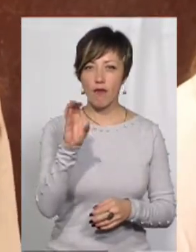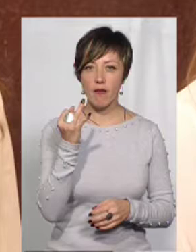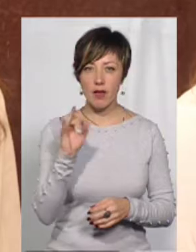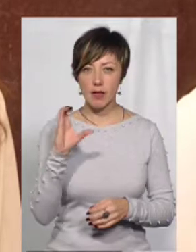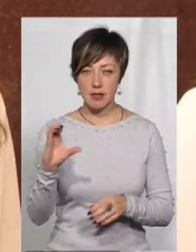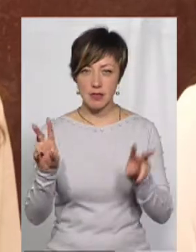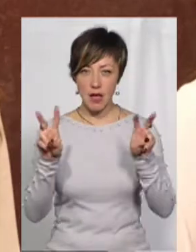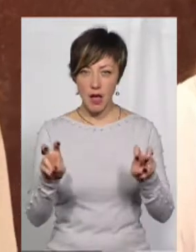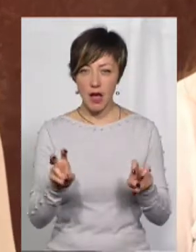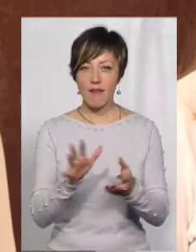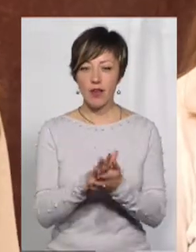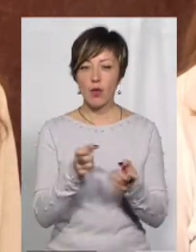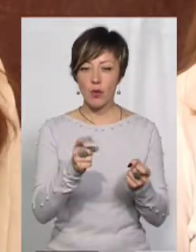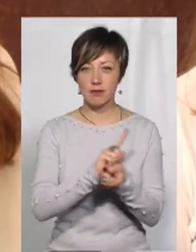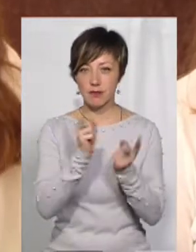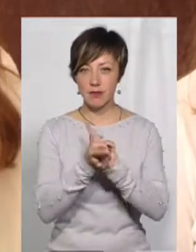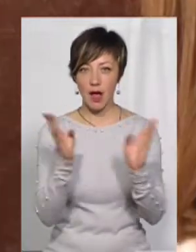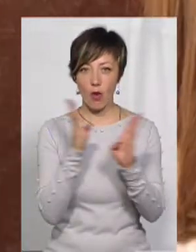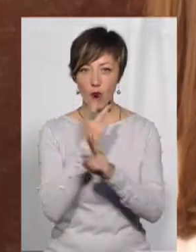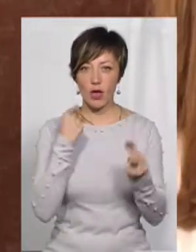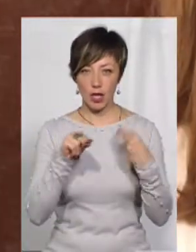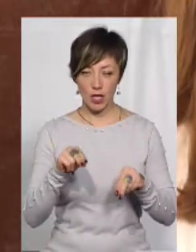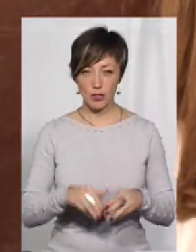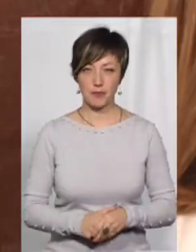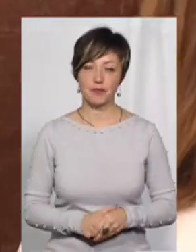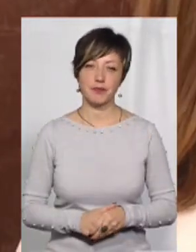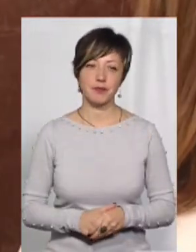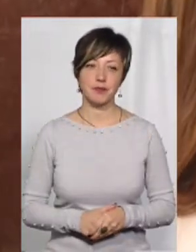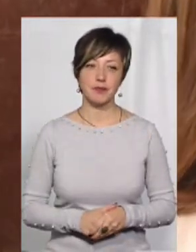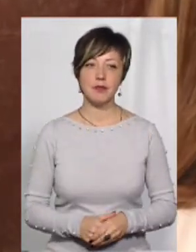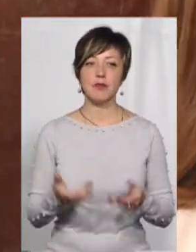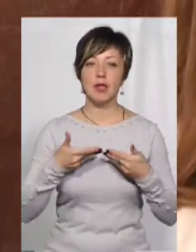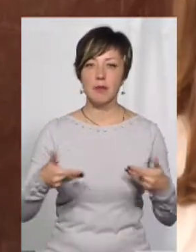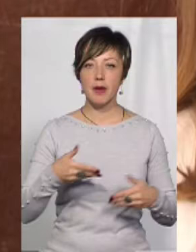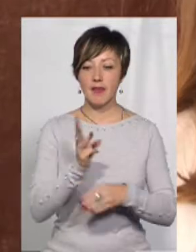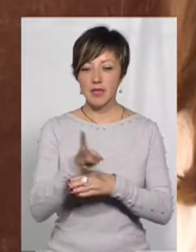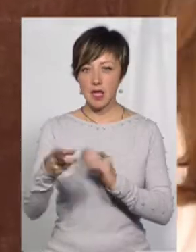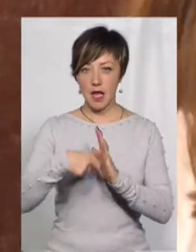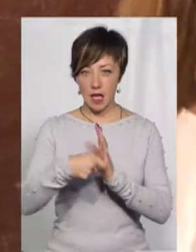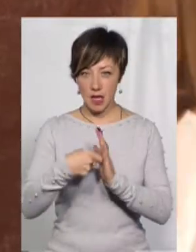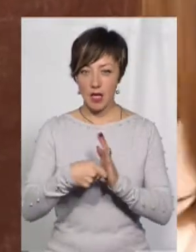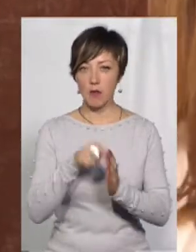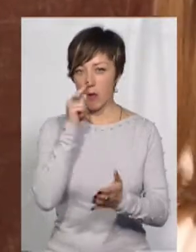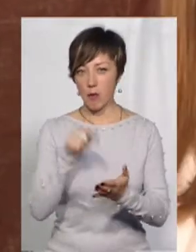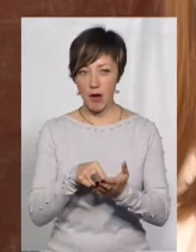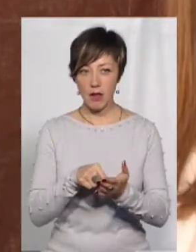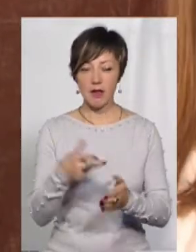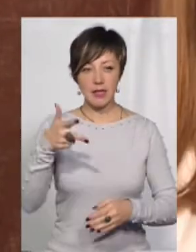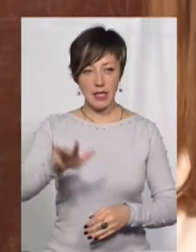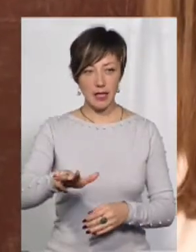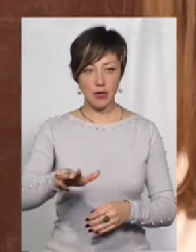ми намагаємося змінити нашу екологію на краще. Ми все ж відзняли відеоролик і попали у